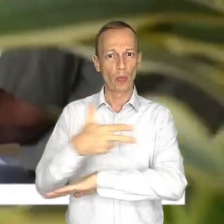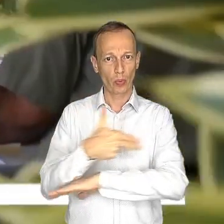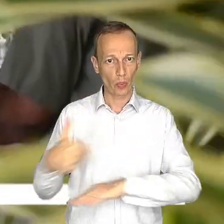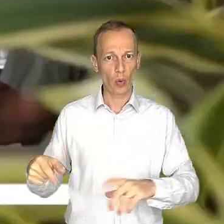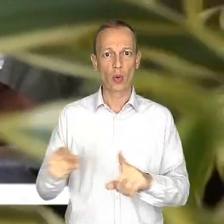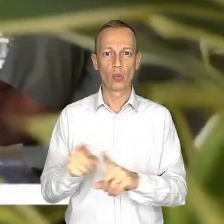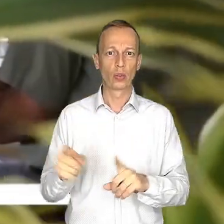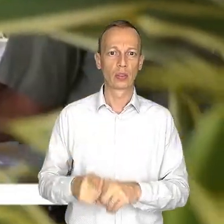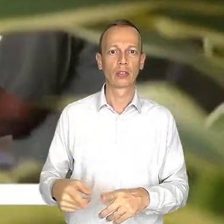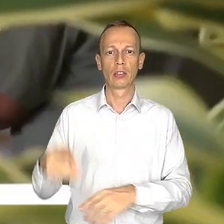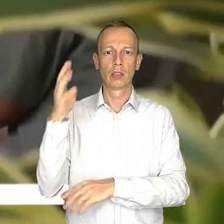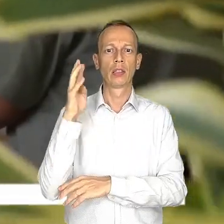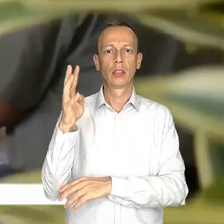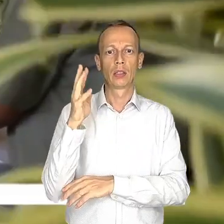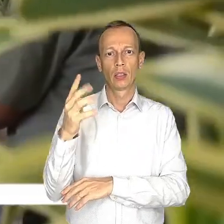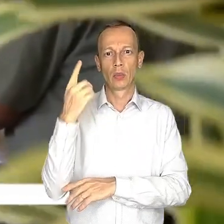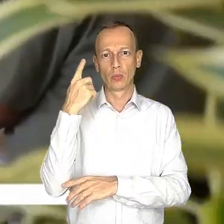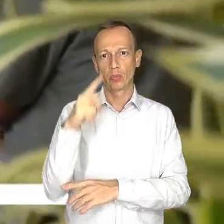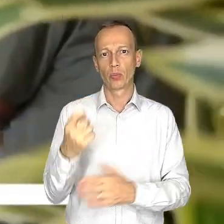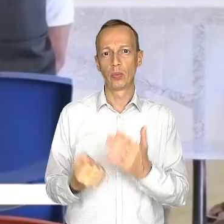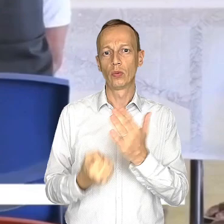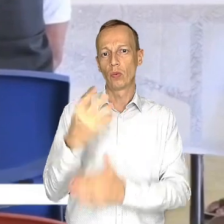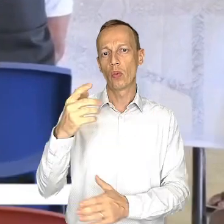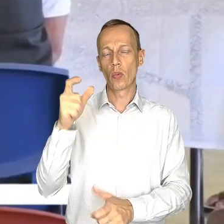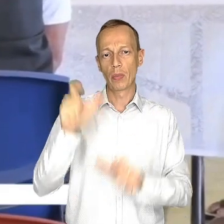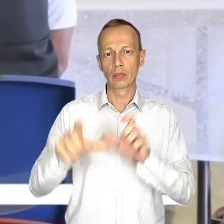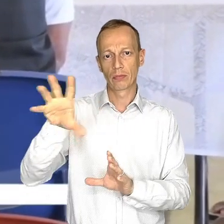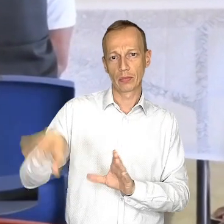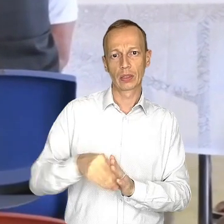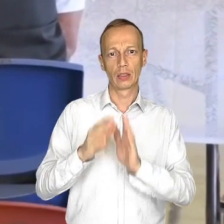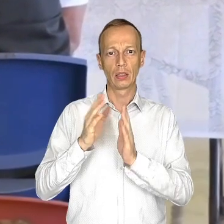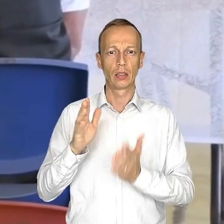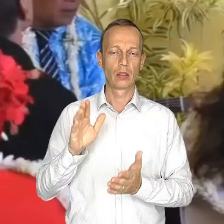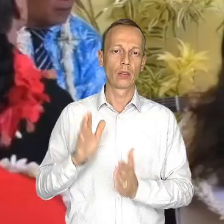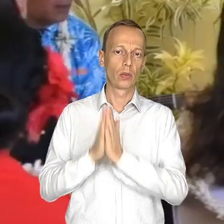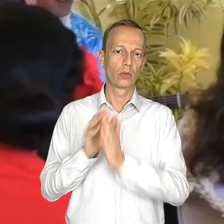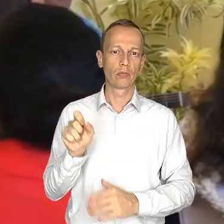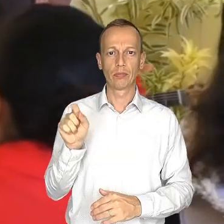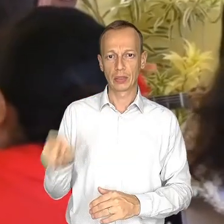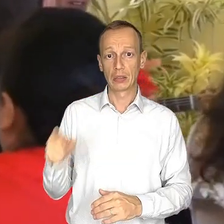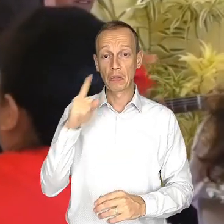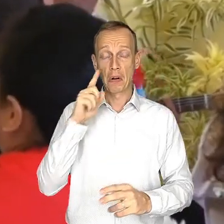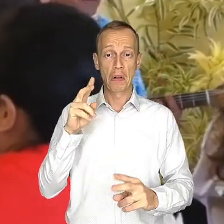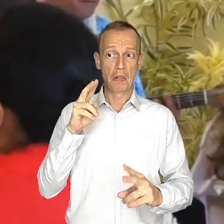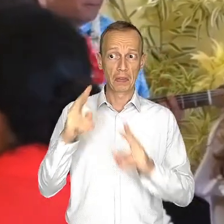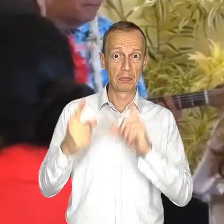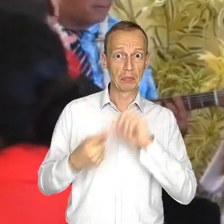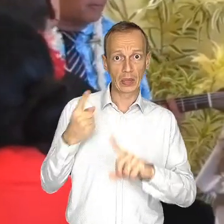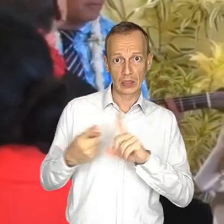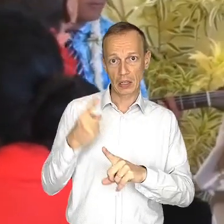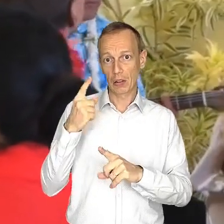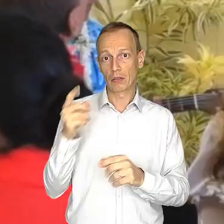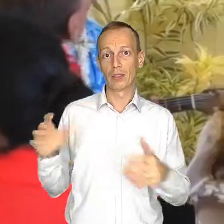a officié le baptême de 2 nouveaux fidèles. Une cérémonie particulière qui s'est déroulée, comme vous allez le voir